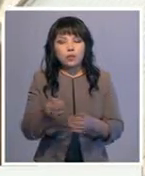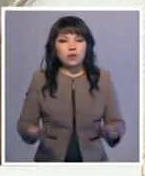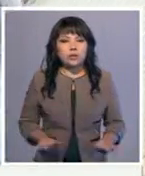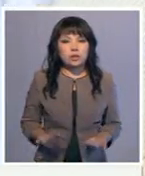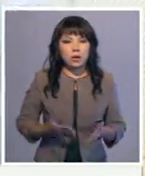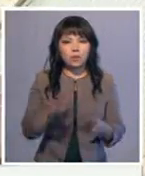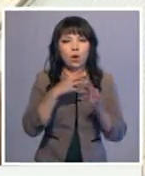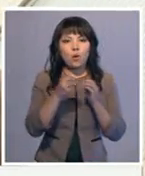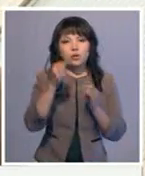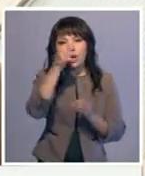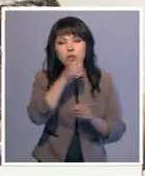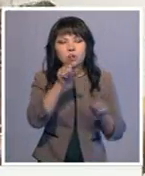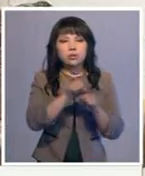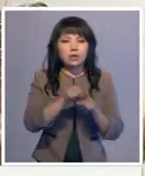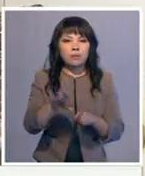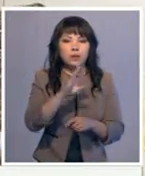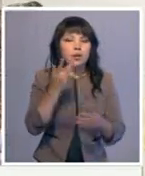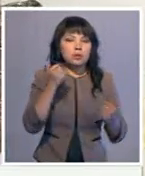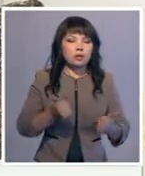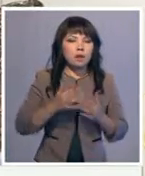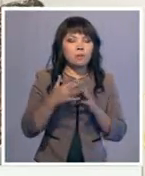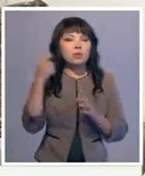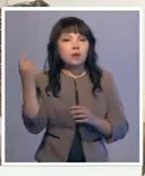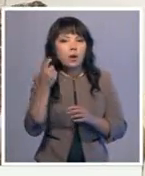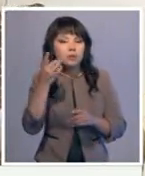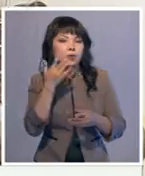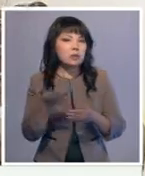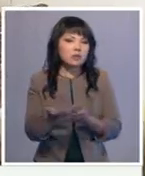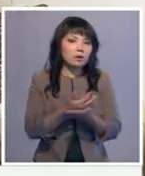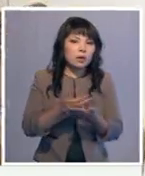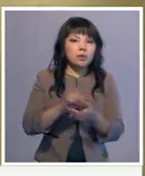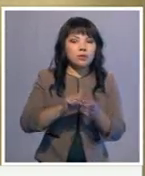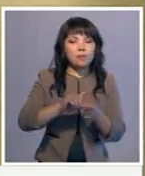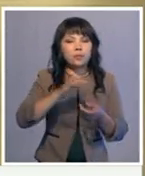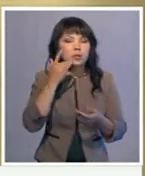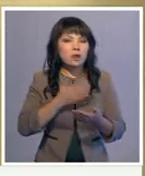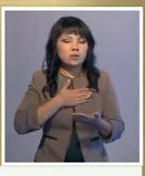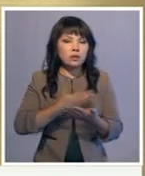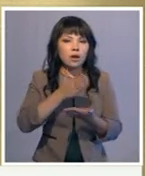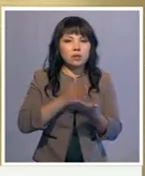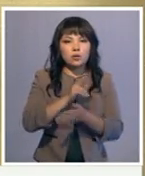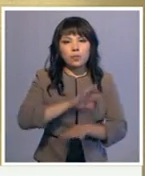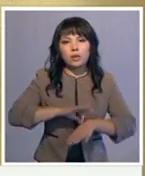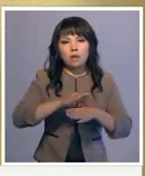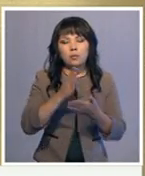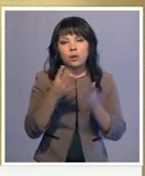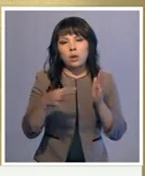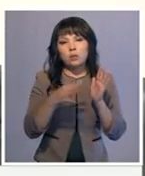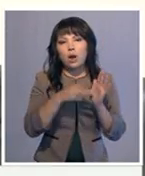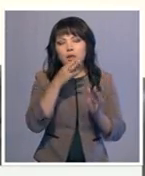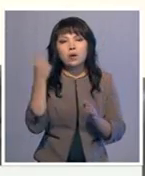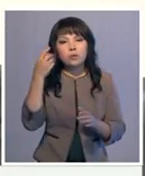бері омарташылықпен де мал шаруашылығымен де айналысып келеді. 49 жылға жалға берілген жердің жартысын бір кәсіпкер иемденіп